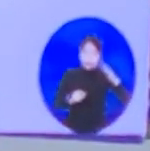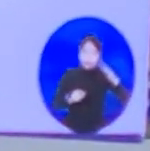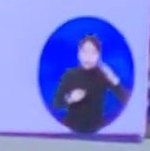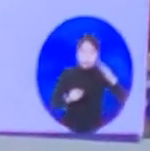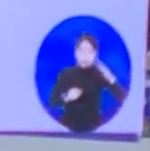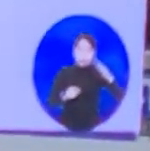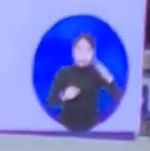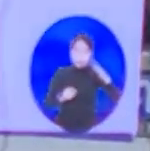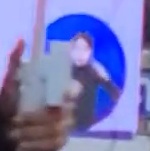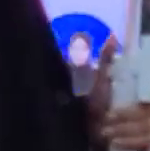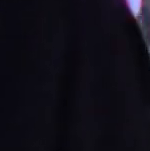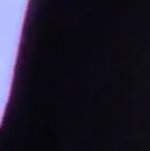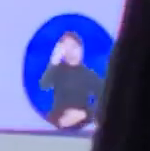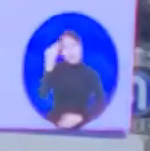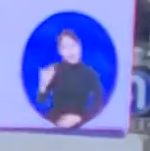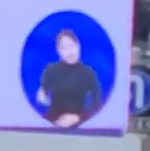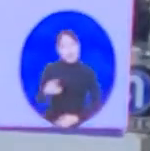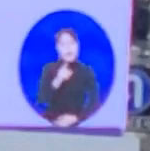걸까요?